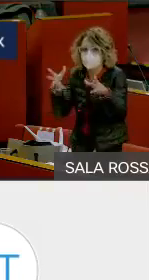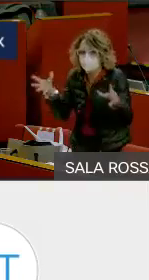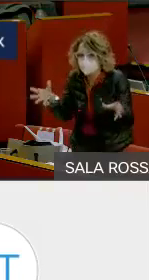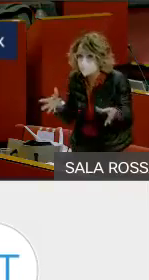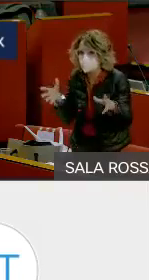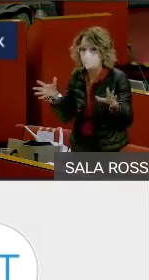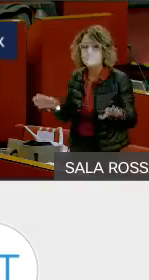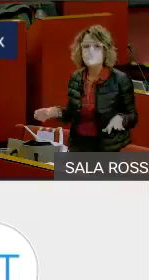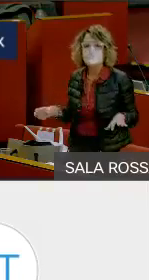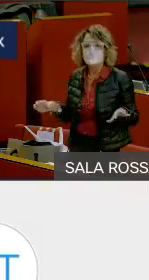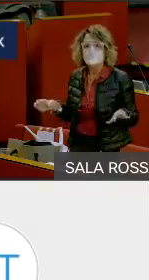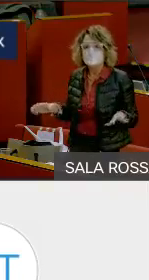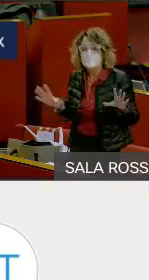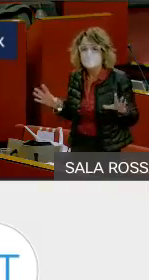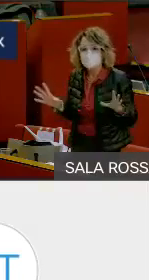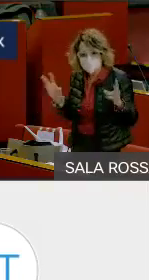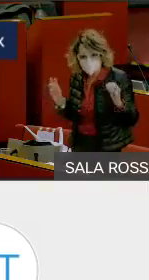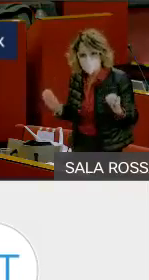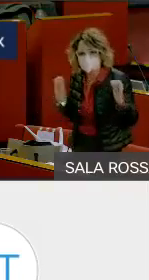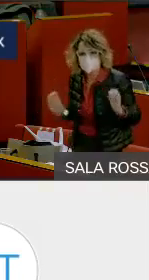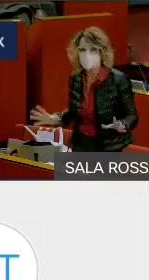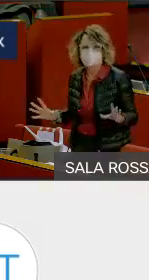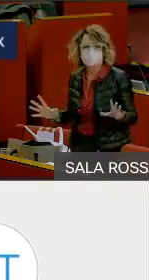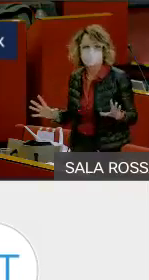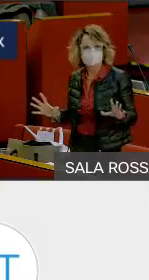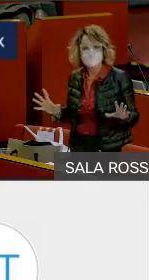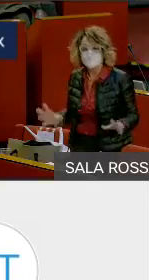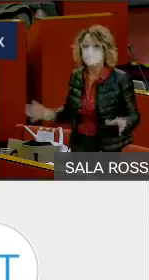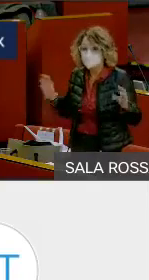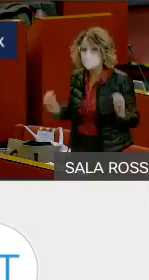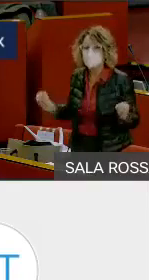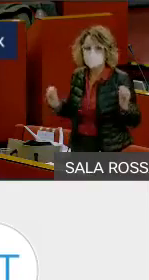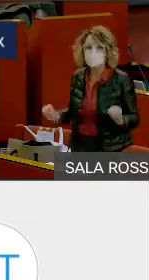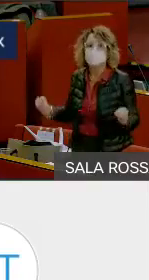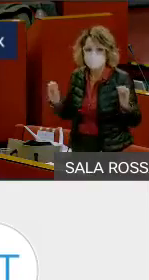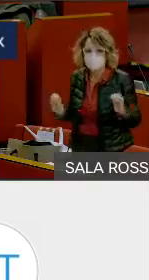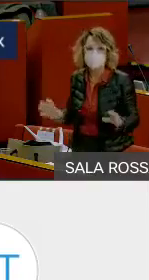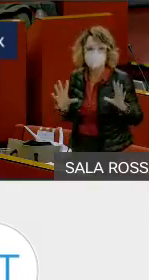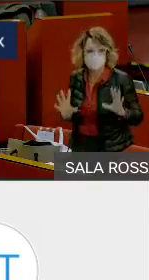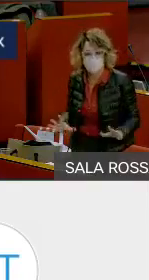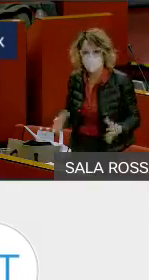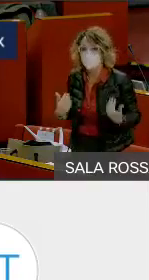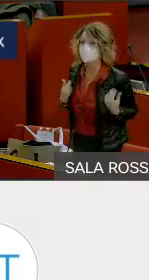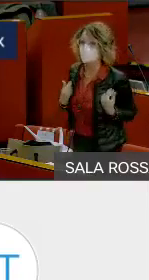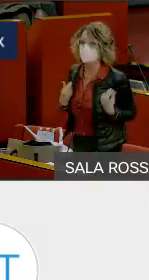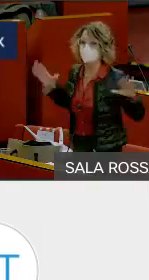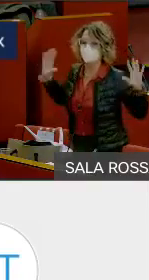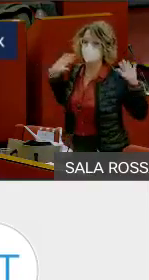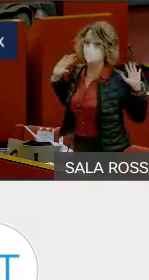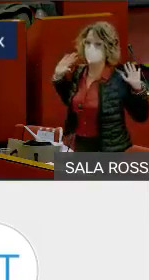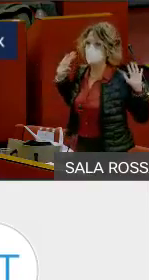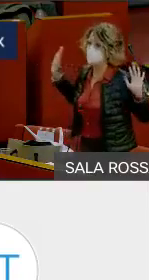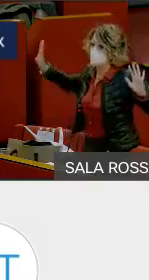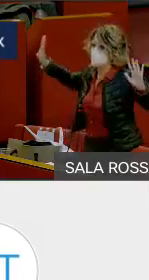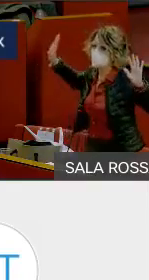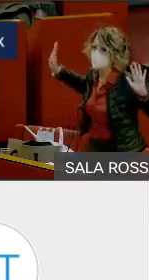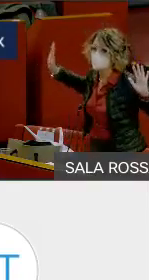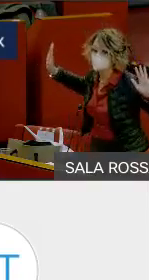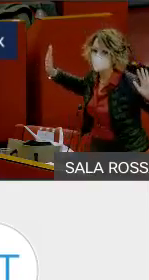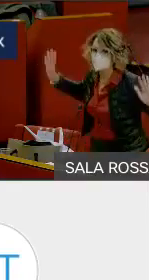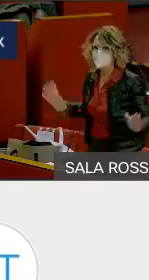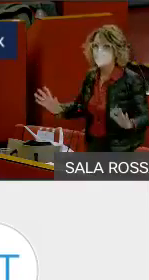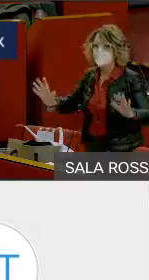ori costitutivi però la cosa pazzesca è che sui pareri negativi dei territori mentre noi ci fermavamo dicevamo